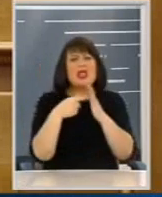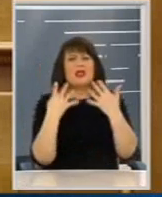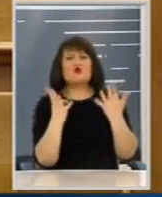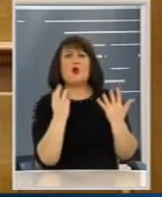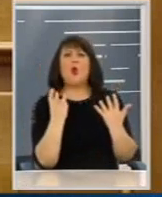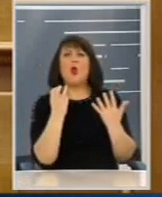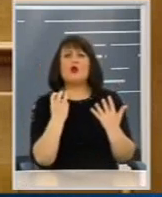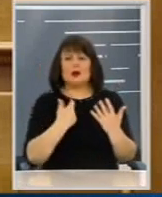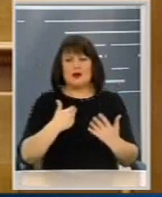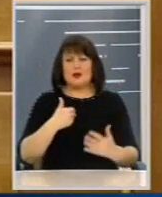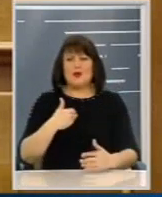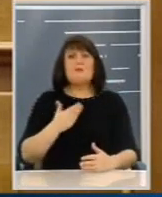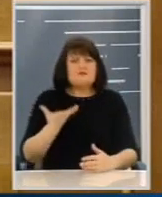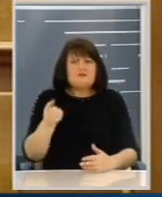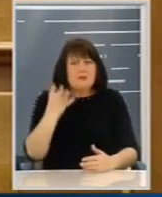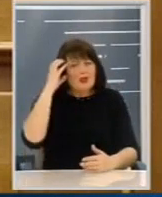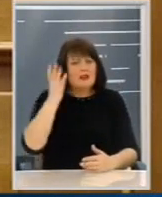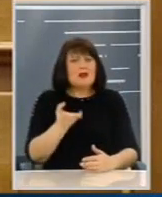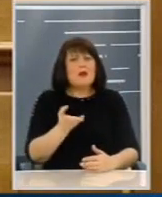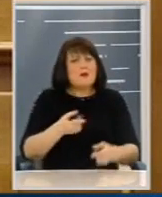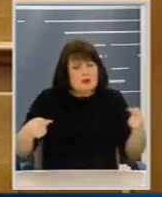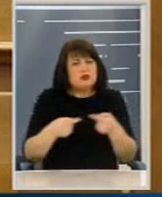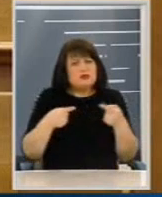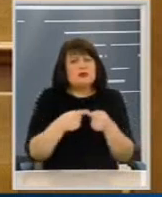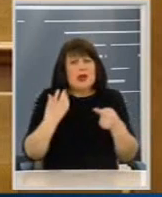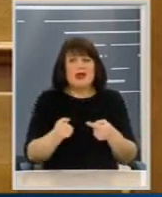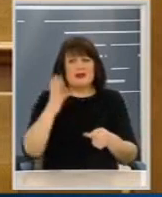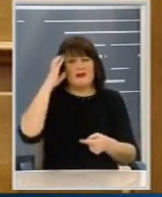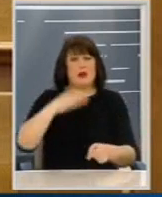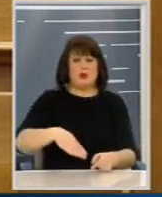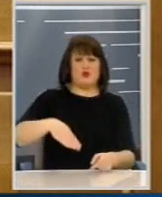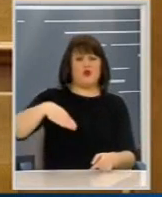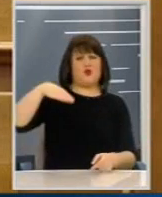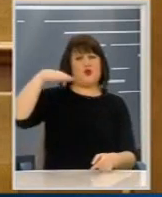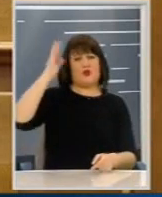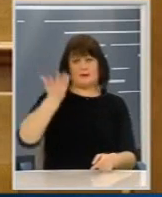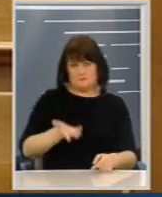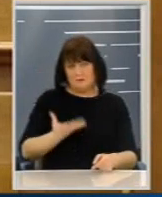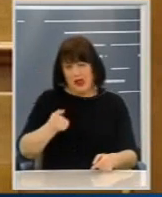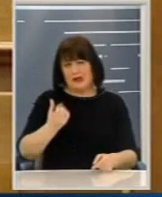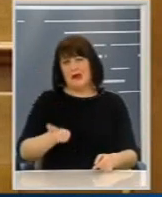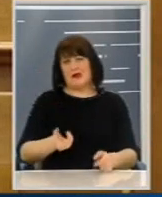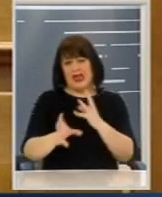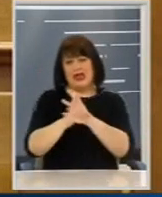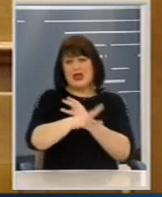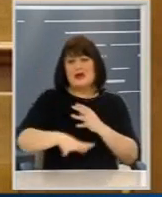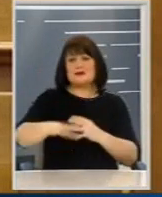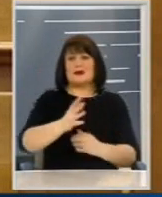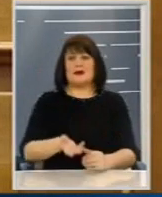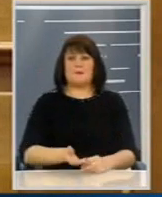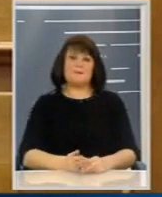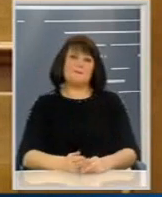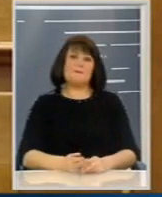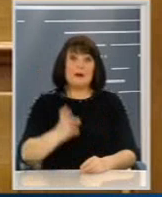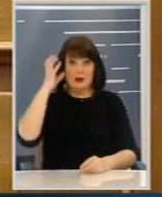θυμάμαι ότι στα Εξάρχεια υπήρχαν εντάσεις. Όσο θυμάμαι τον εαυτό μου. Φαντάζομαι ότι θα